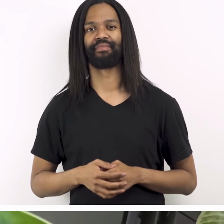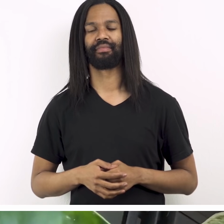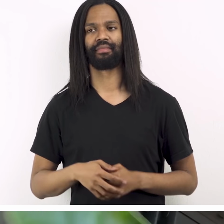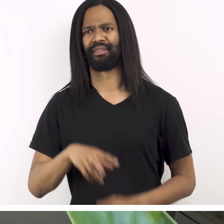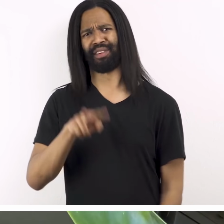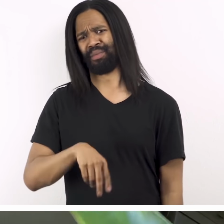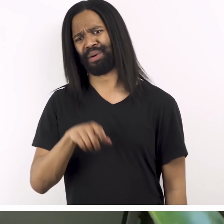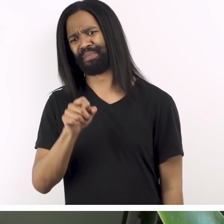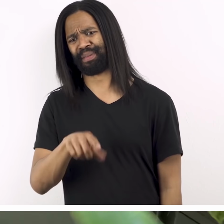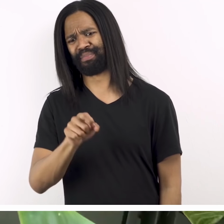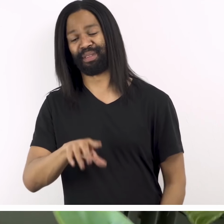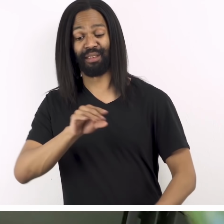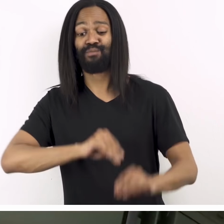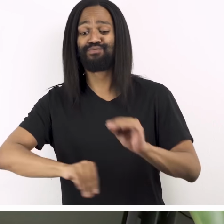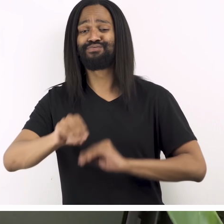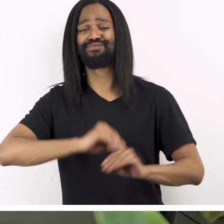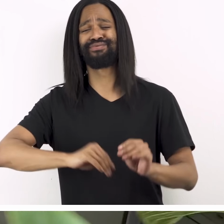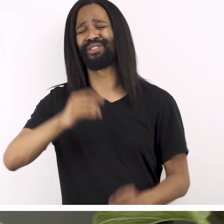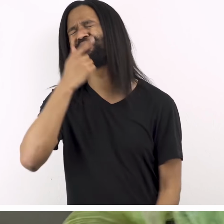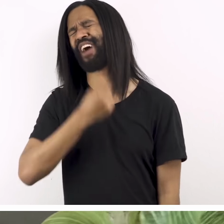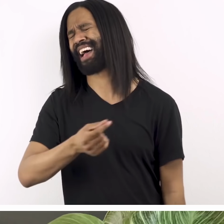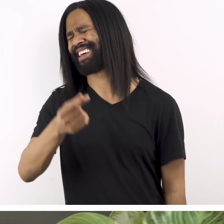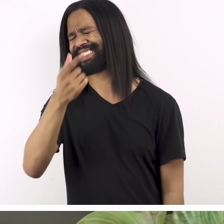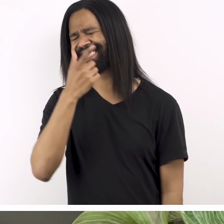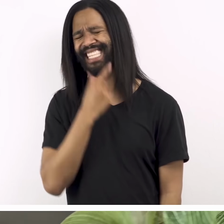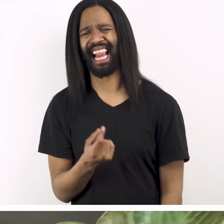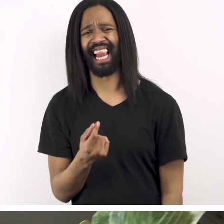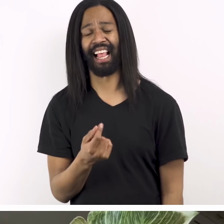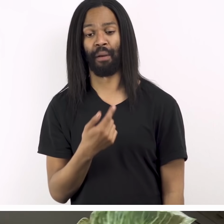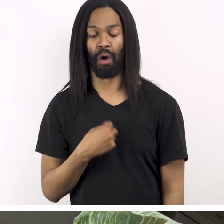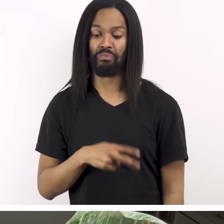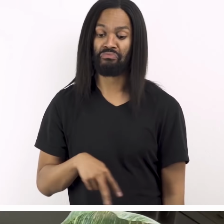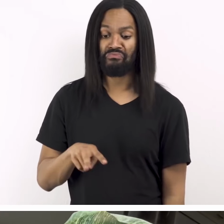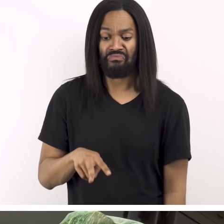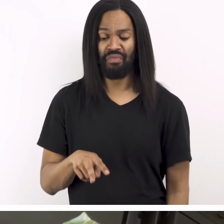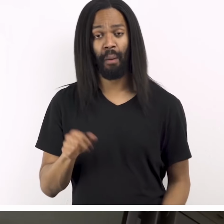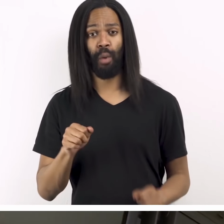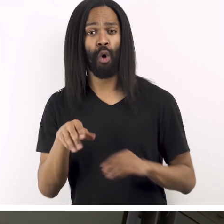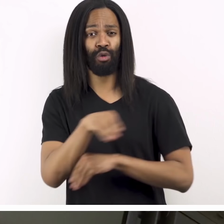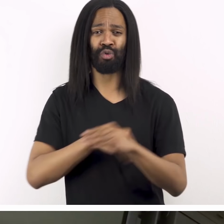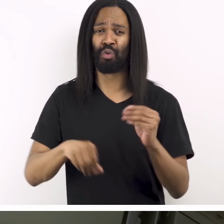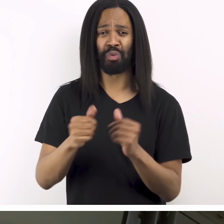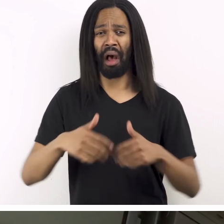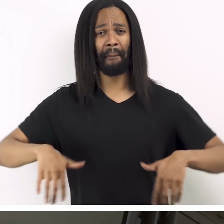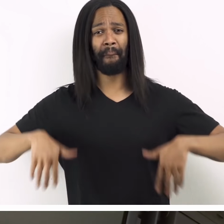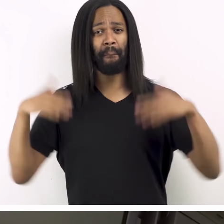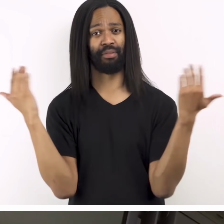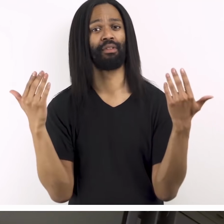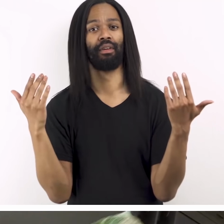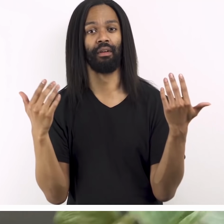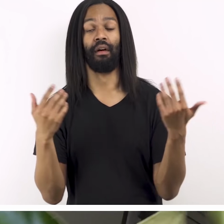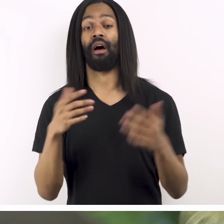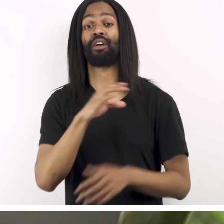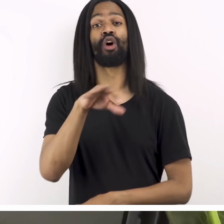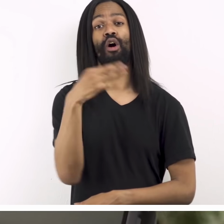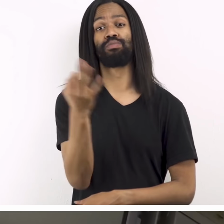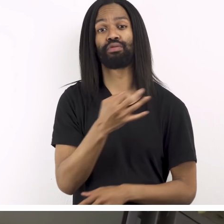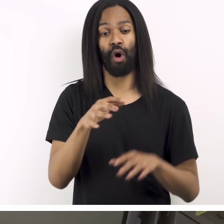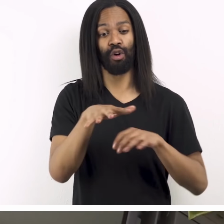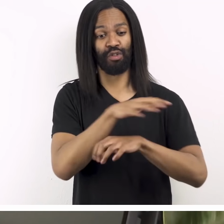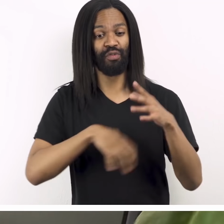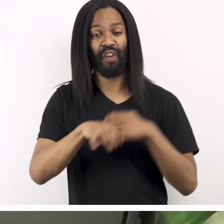c'est une plante vraiment en mode easy care, celle-ci. Hein. Je trouve qu'elle s'accommode un petit peu de tous les substrats, que ce soit de la